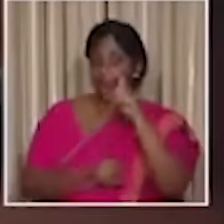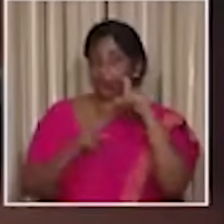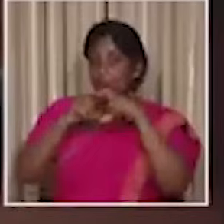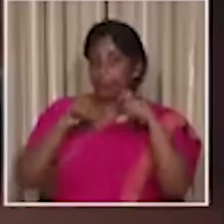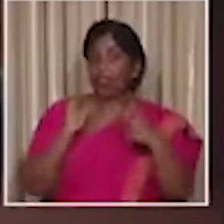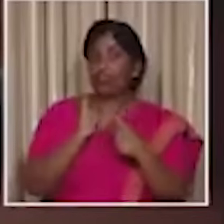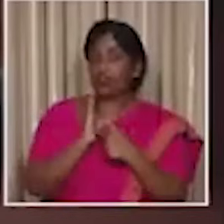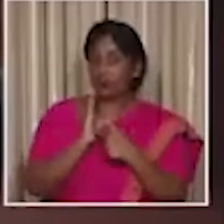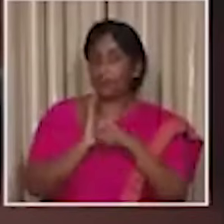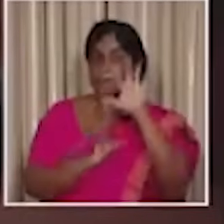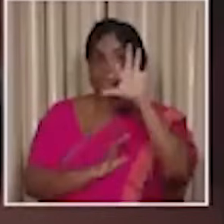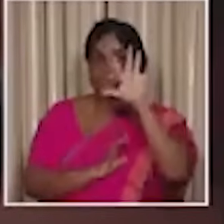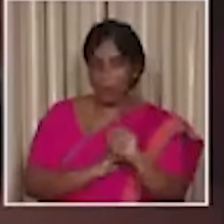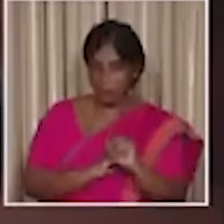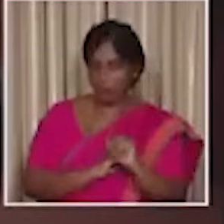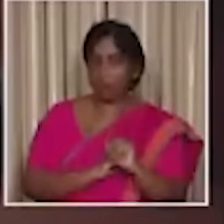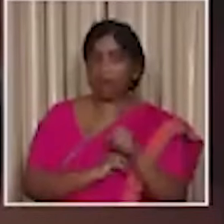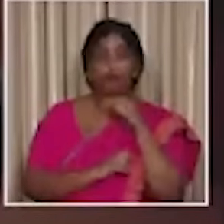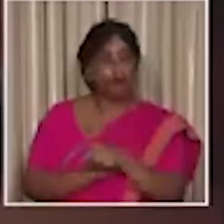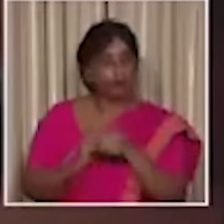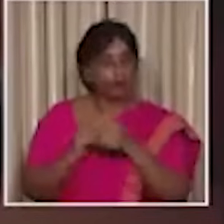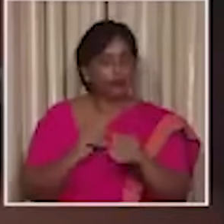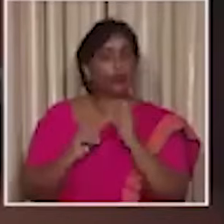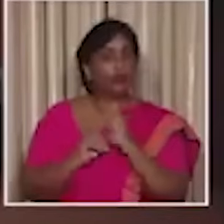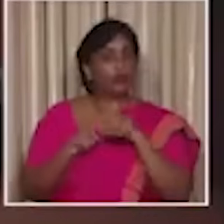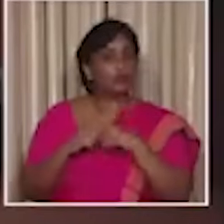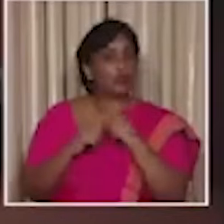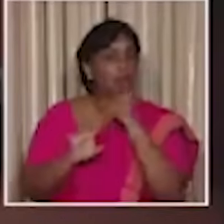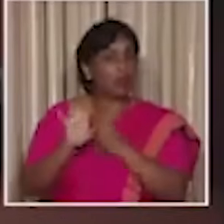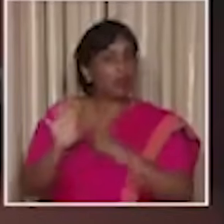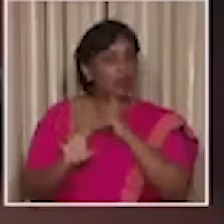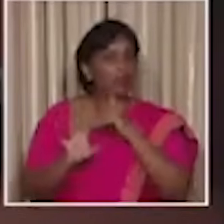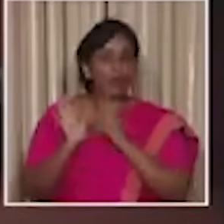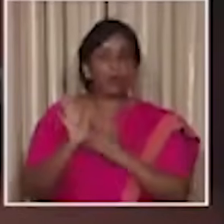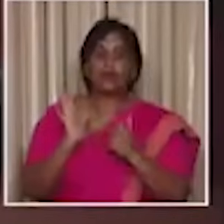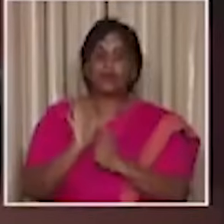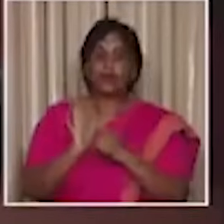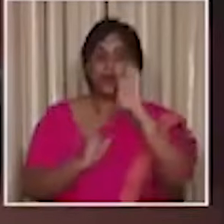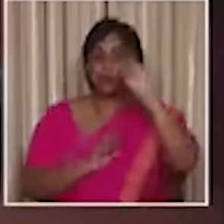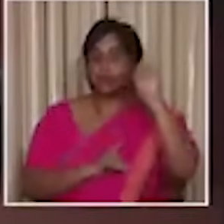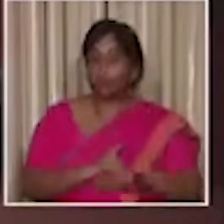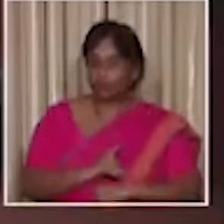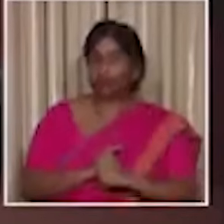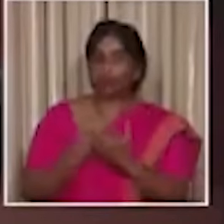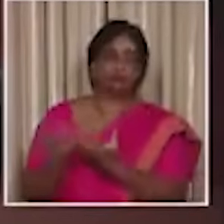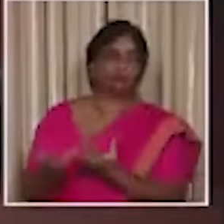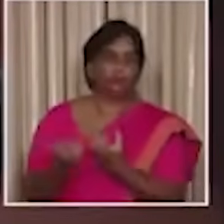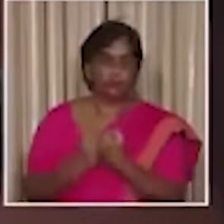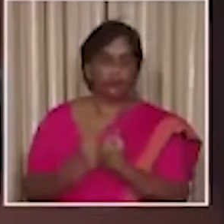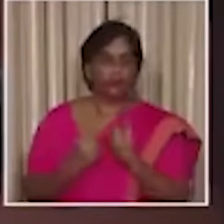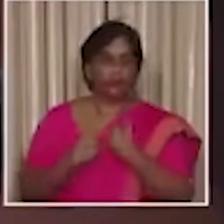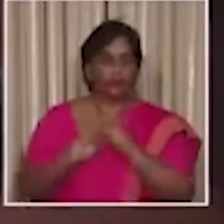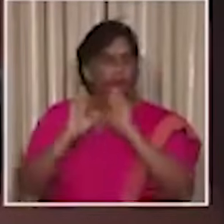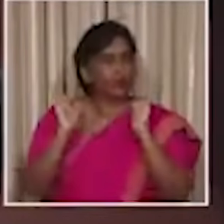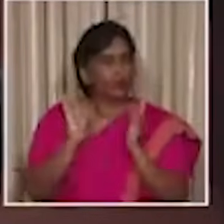ton ton pandahak sandahai. Me wana kita postpaid samagam wasarakat dalawasi meti ton hatalis dahak kenim keran. Maga itu na